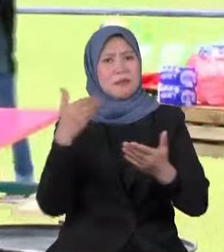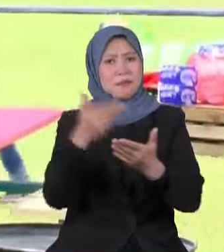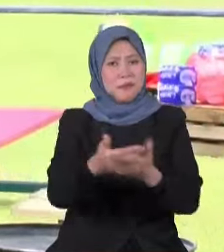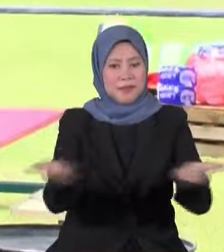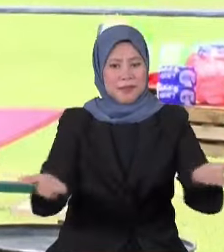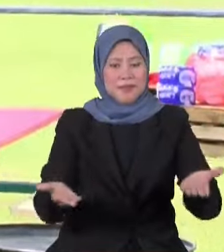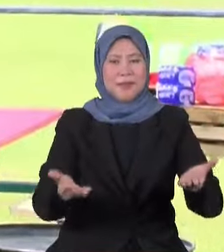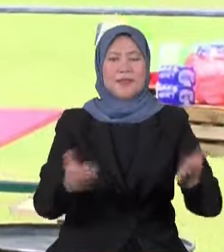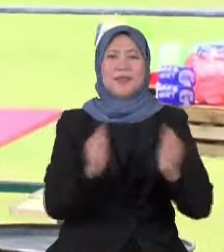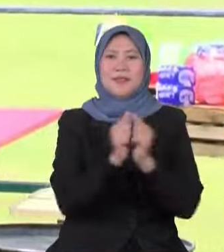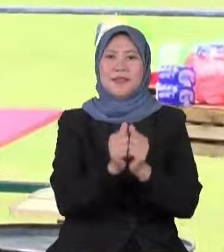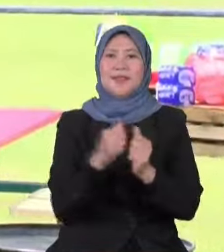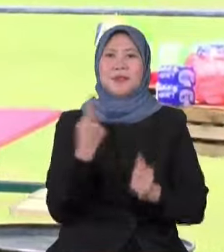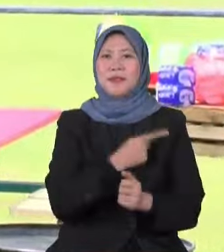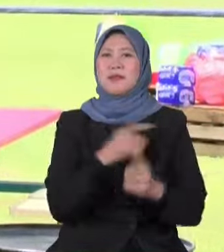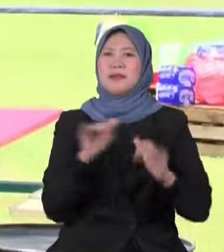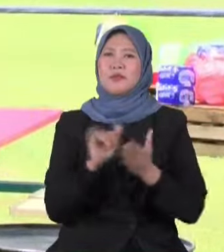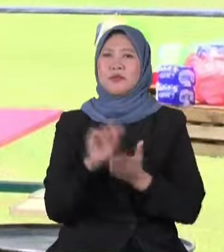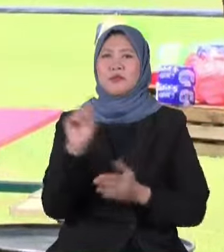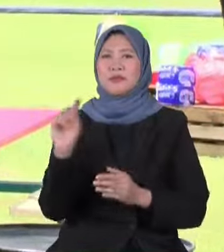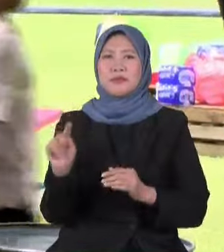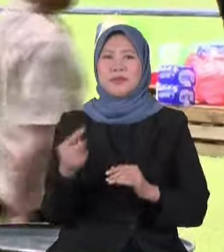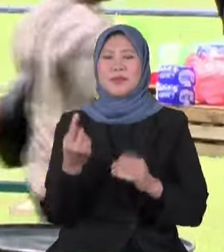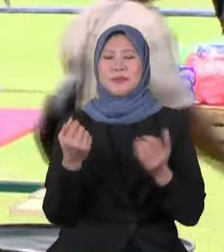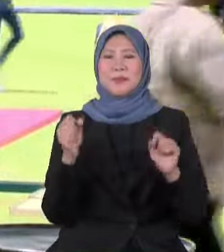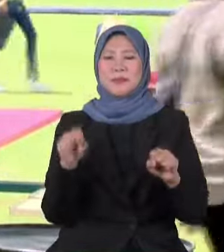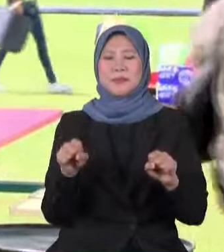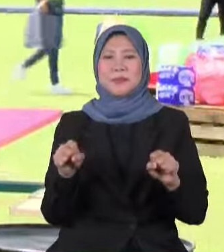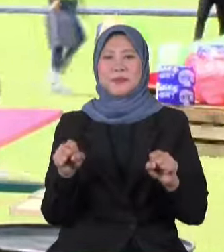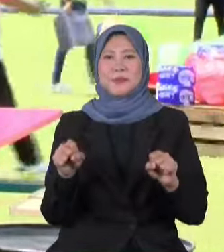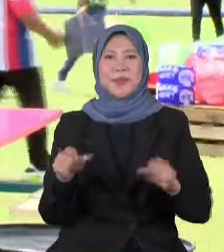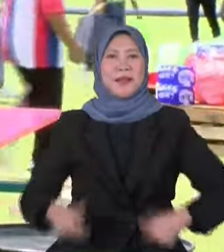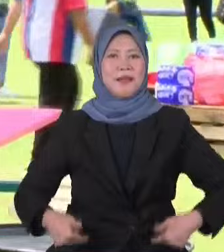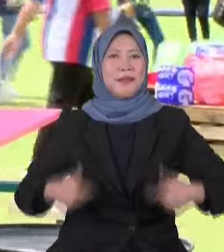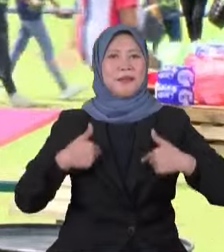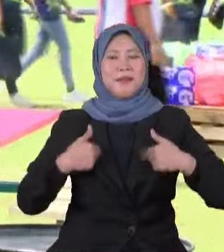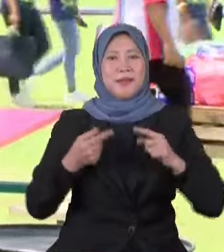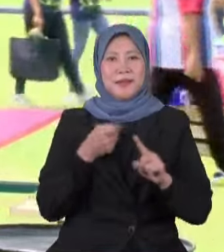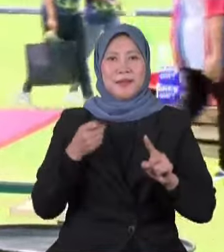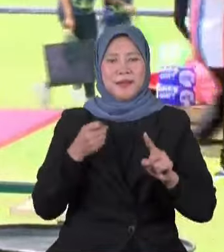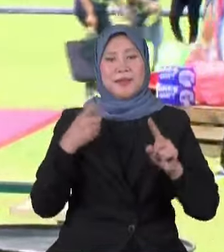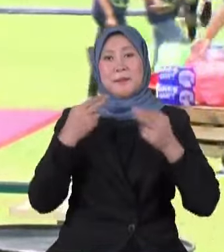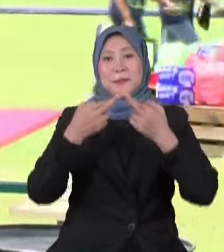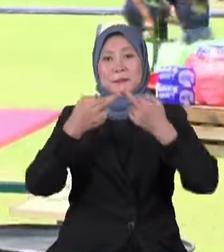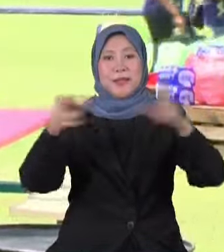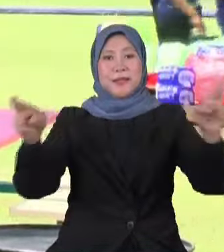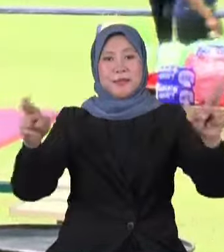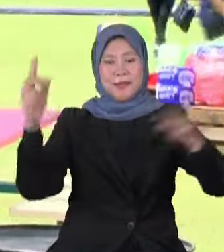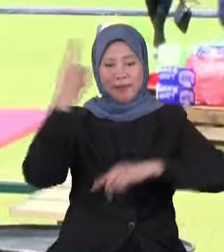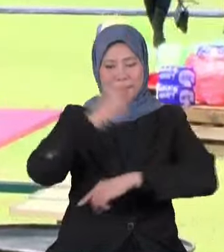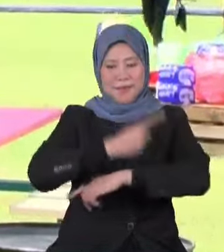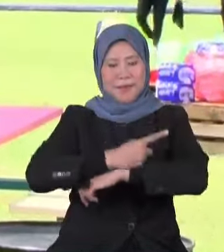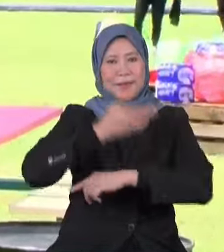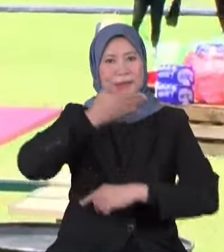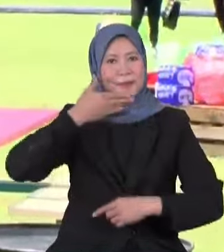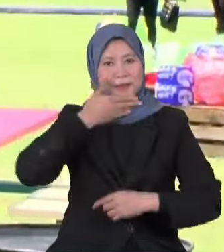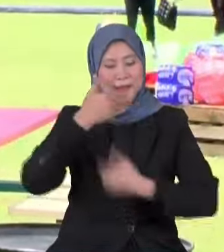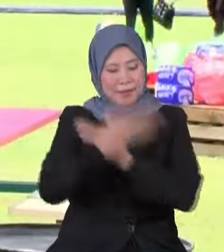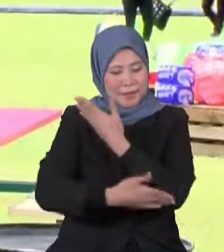terus serta bersama kami. Sampai di sini saja saya dapat bawakan bersempena dengan Majlis Perasmian Hari Belia